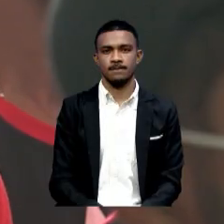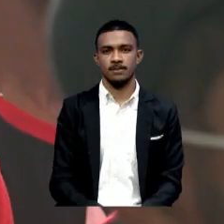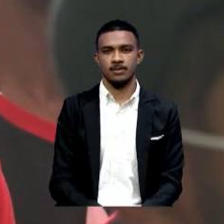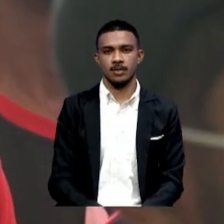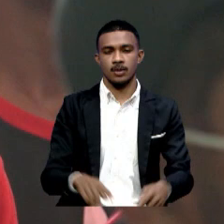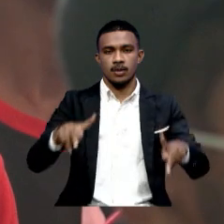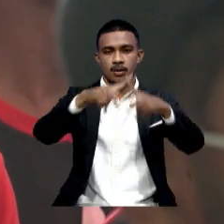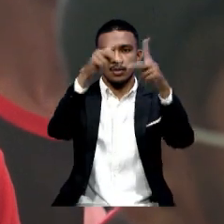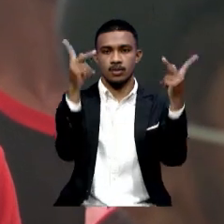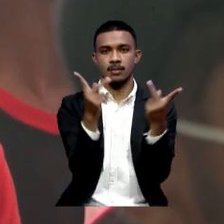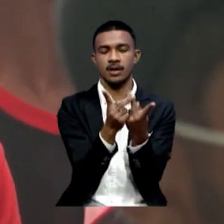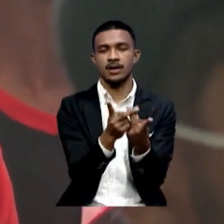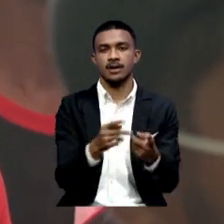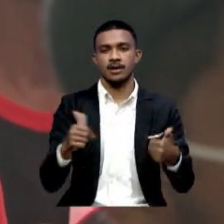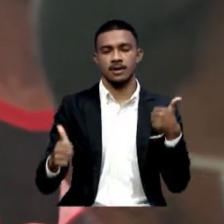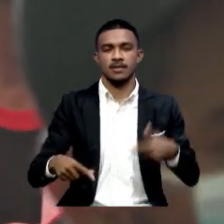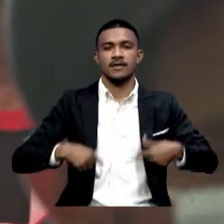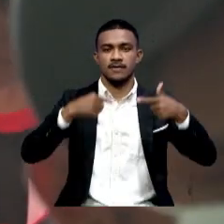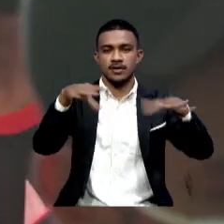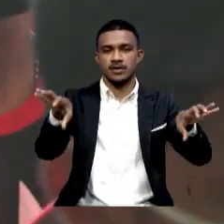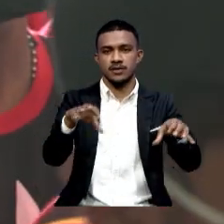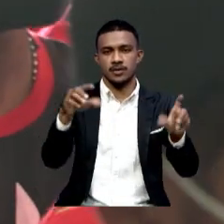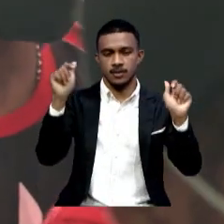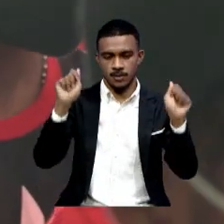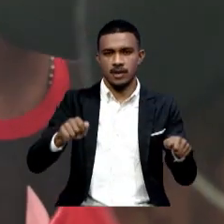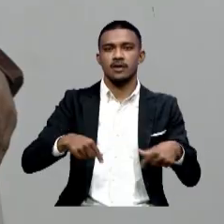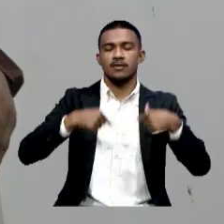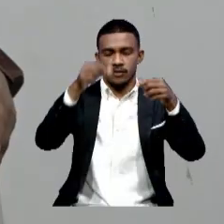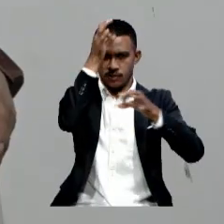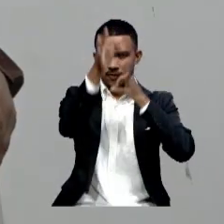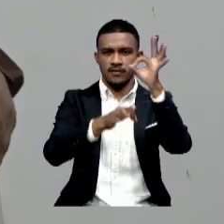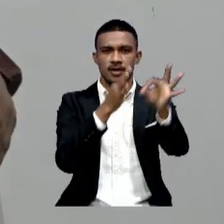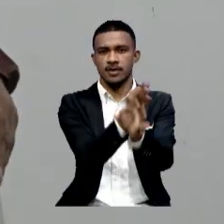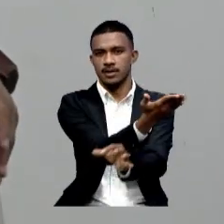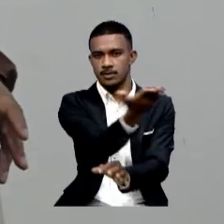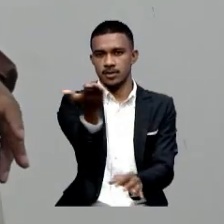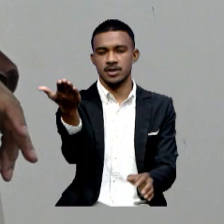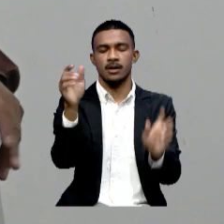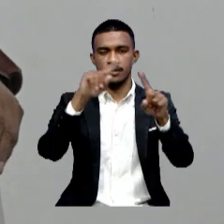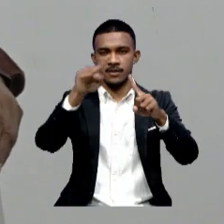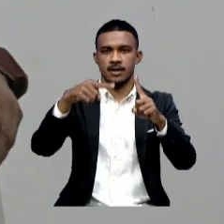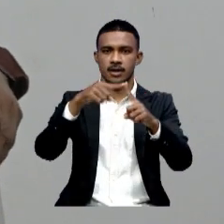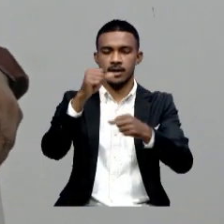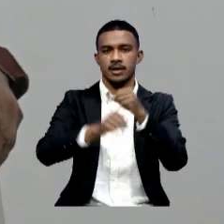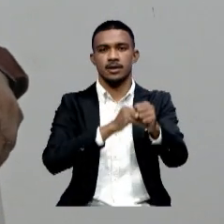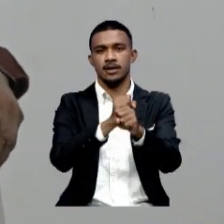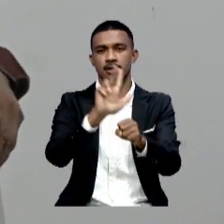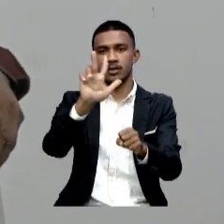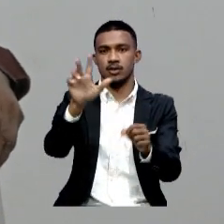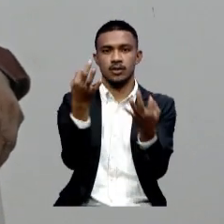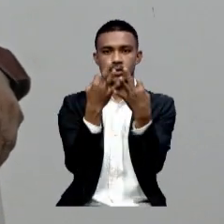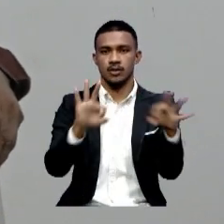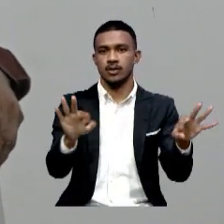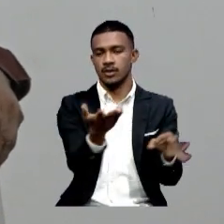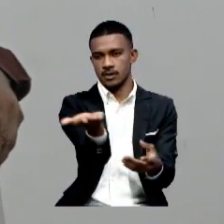kompanya na bela no kuo servisu bai ini, bela tau konfiansa na pati bai ida bau tsira, bai kira tina tolo no hotu, ita bo ser